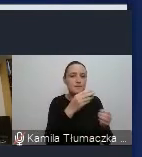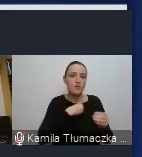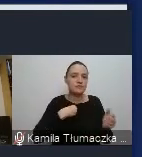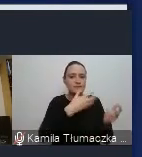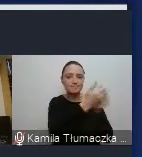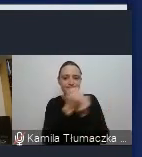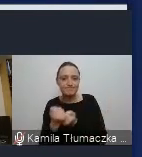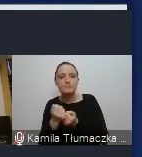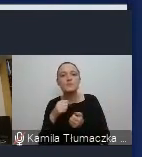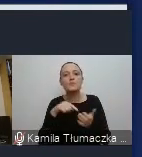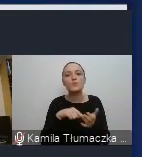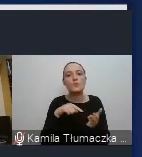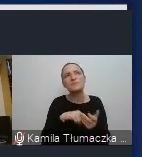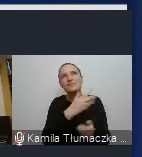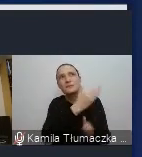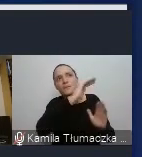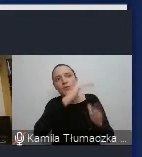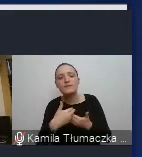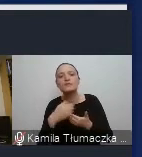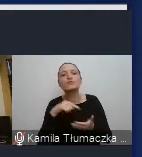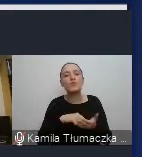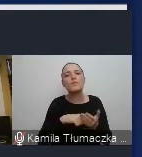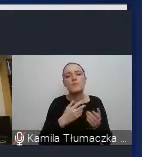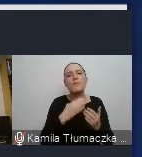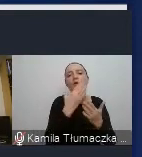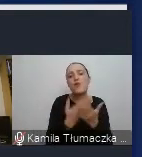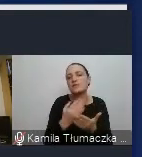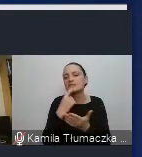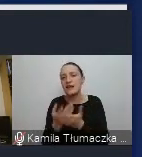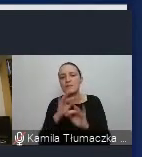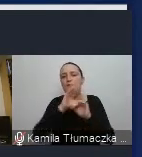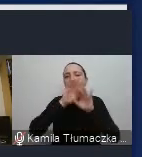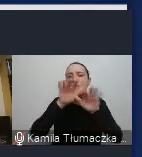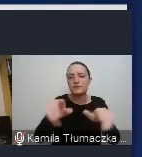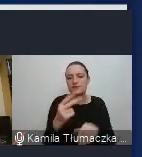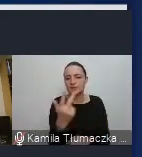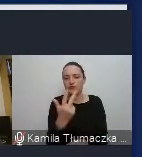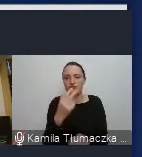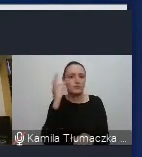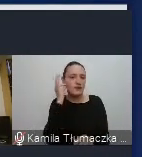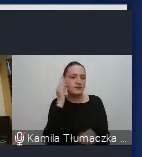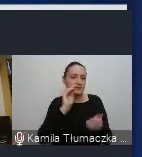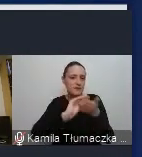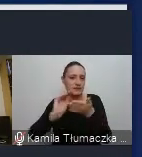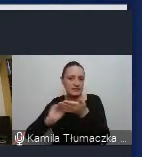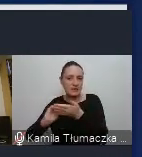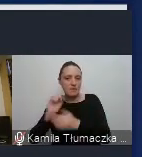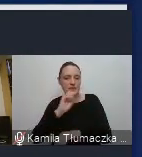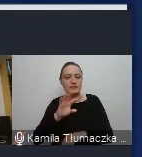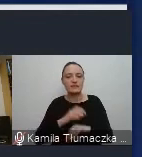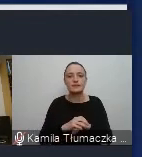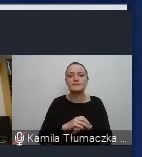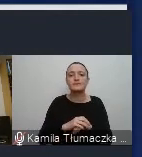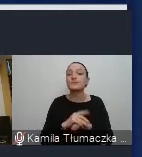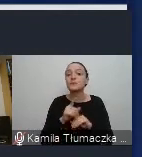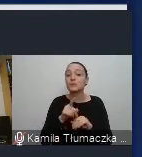złe określenie, ale rozpropagowany przez panie tutaj wymienione w mojej prezentacji.